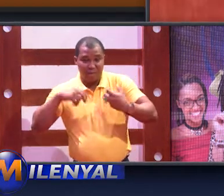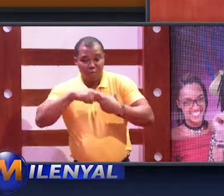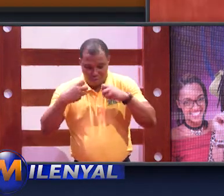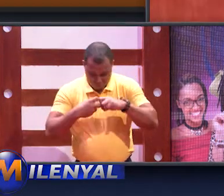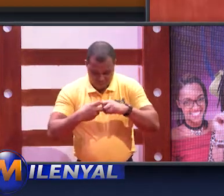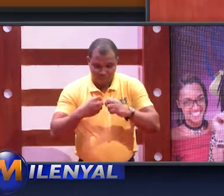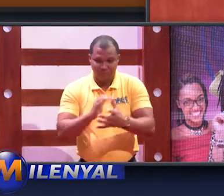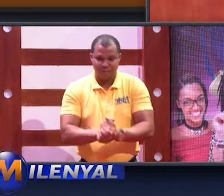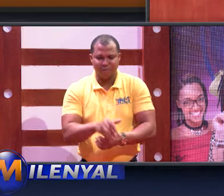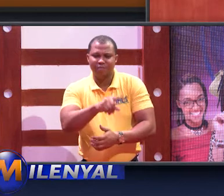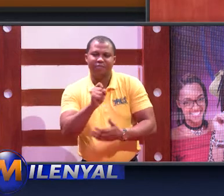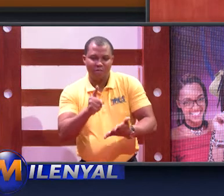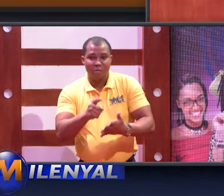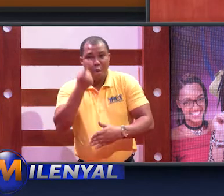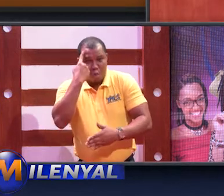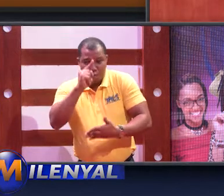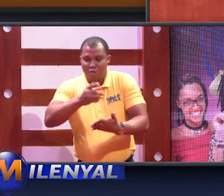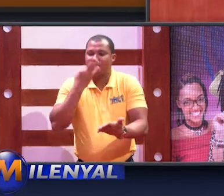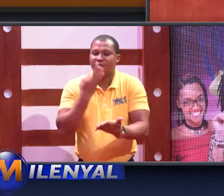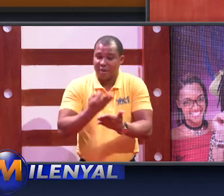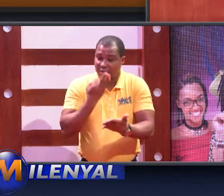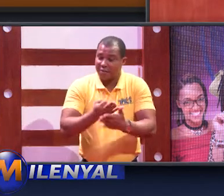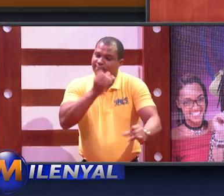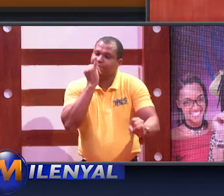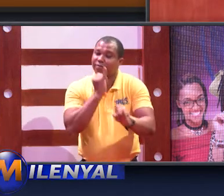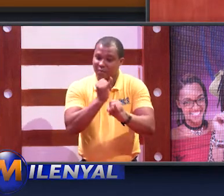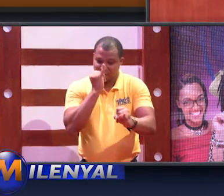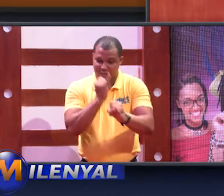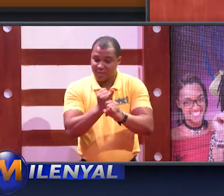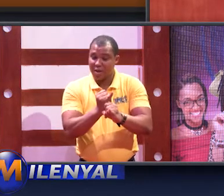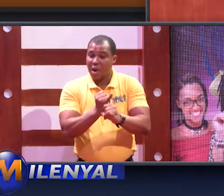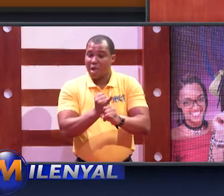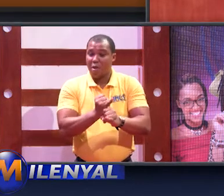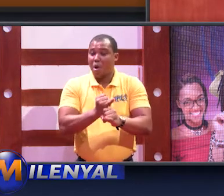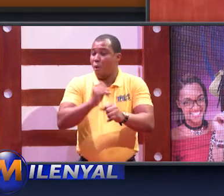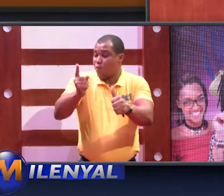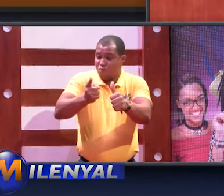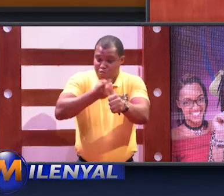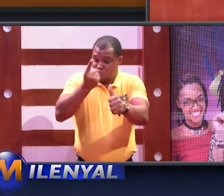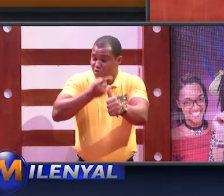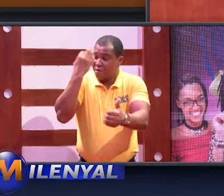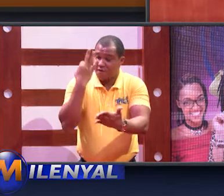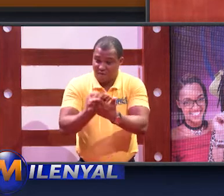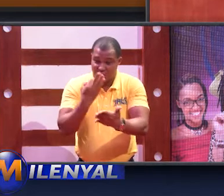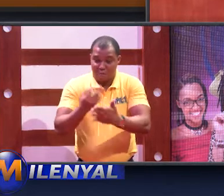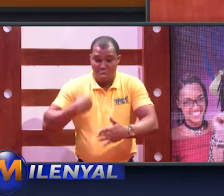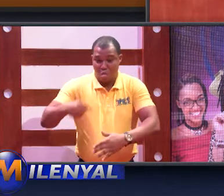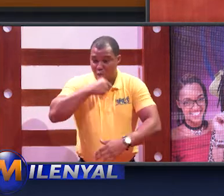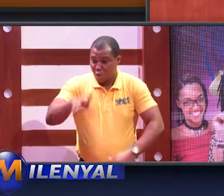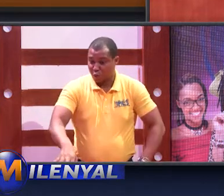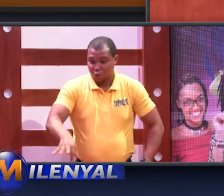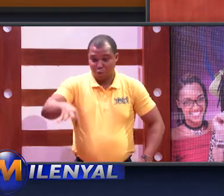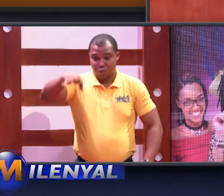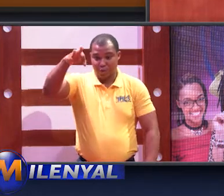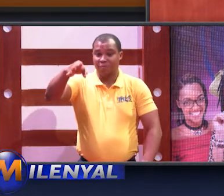fait, pour financer l'institut, comme des jours, premier financement, ben un financement que nous jouons,